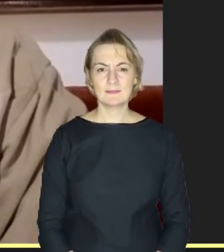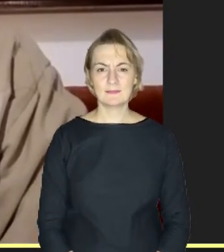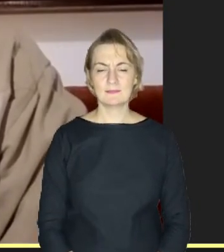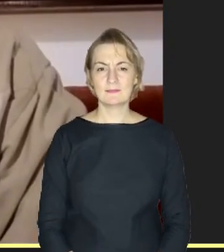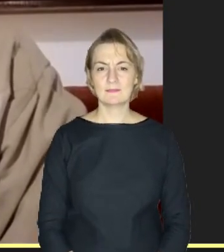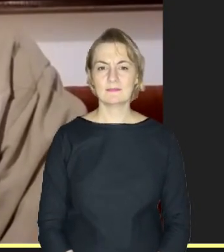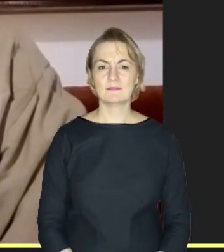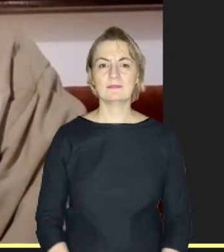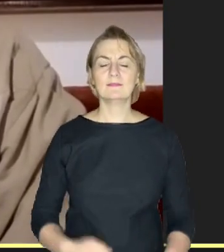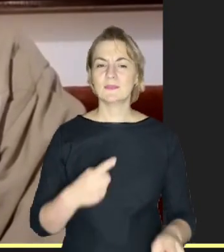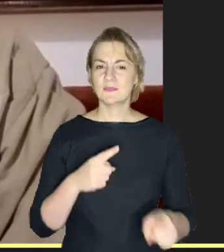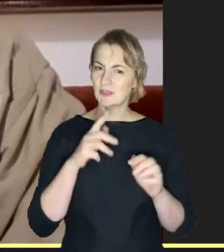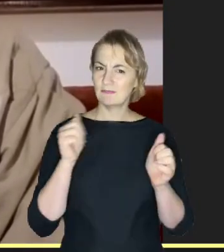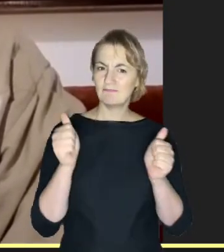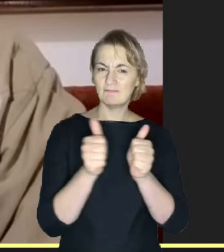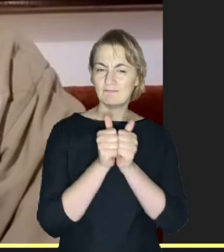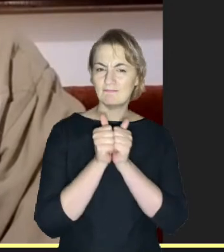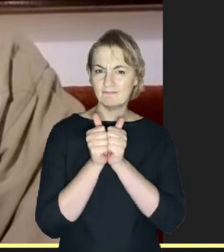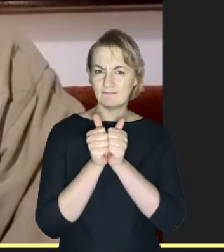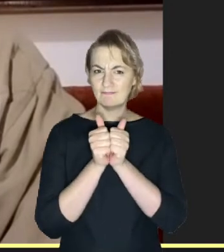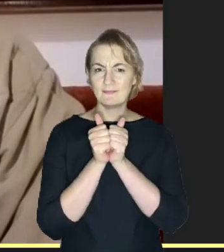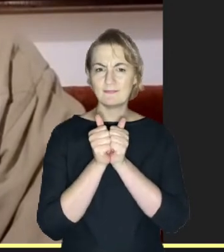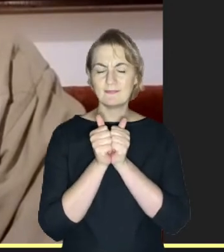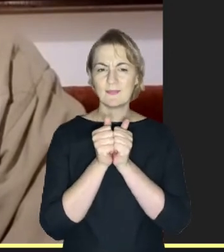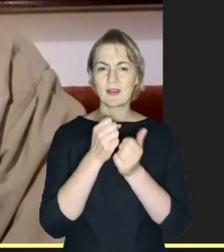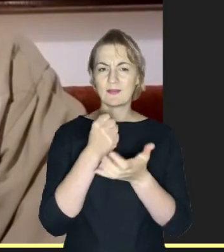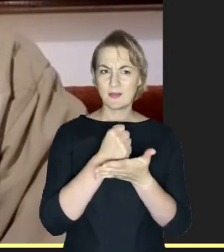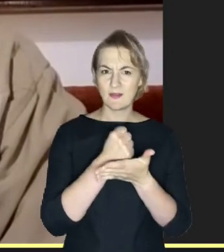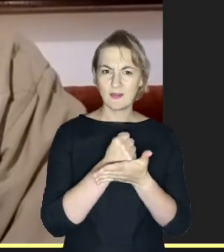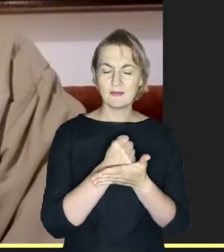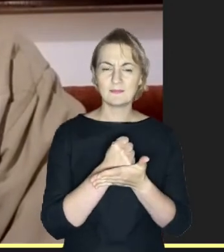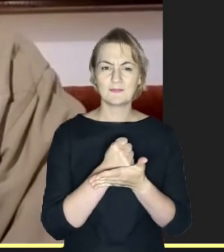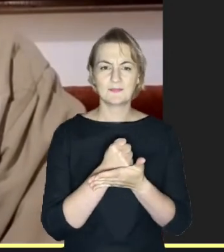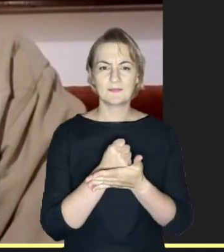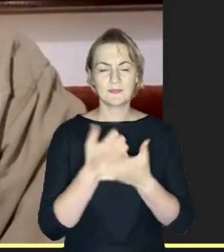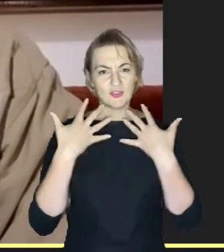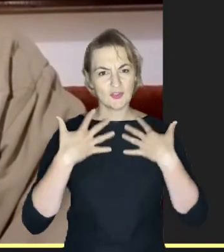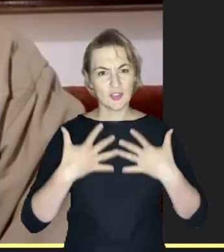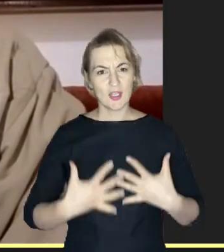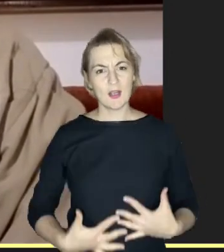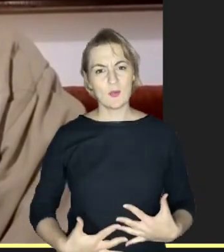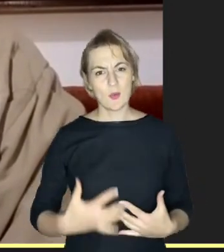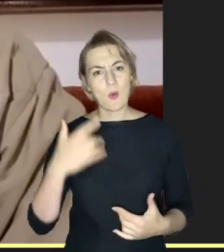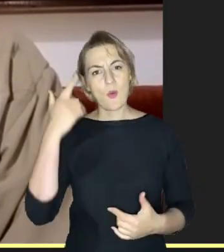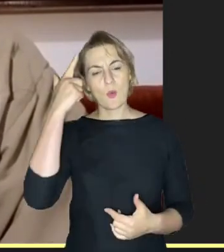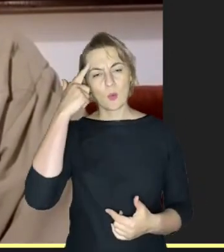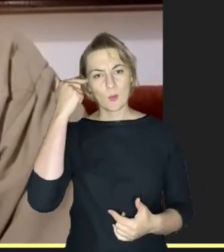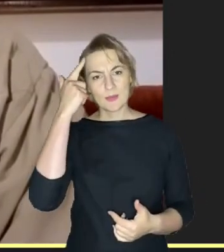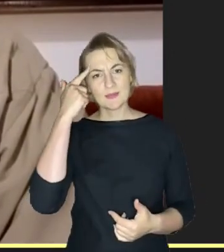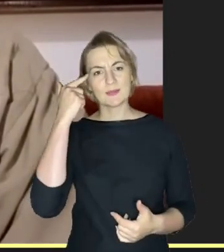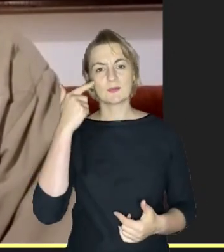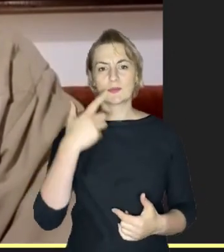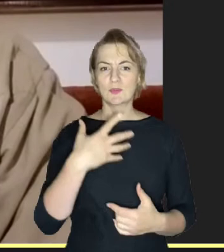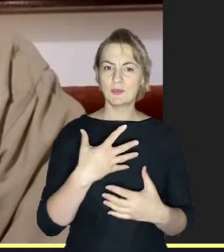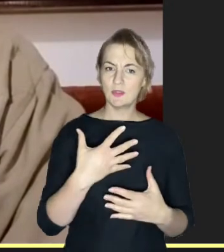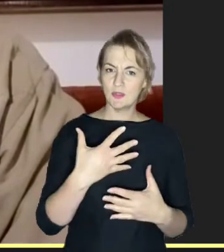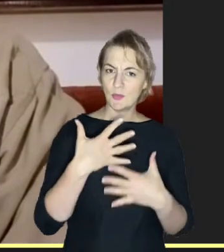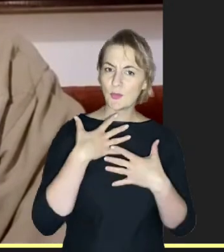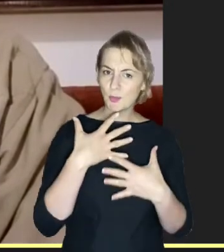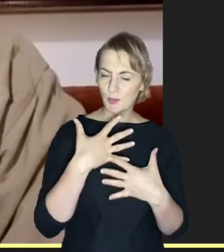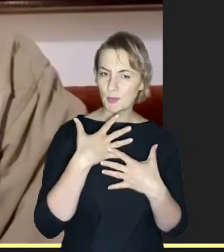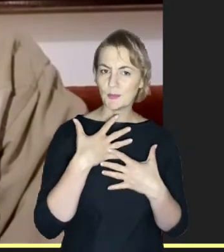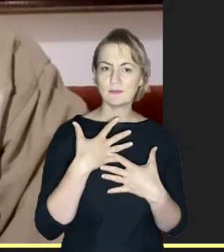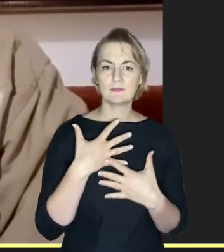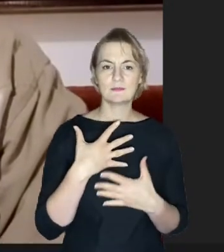integrację, czy tą integralność w kategoriach ciała, umysłu i ducha, czy